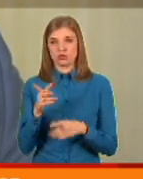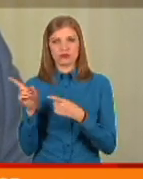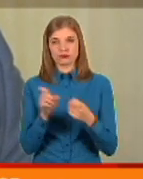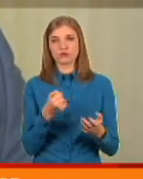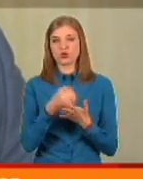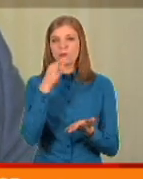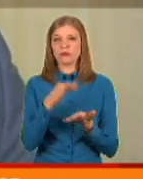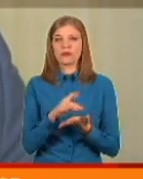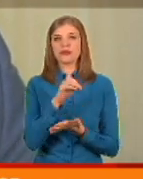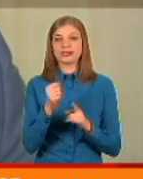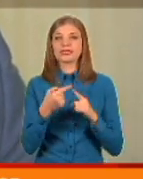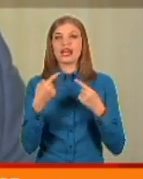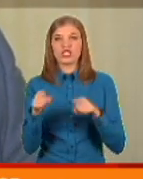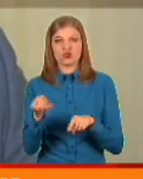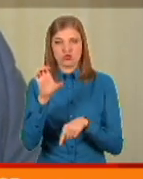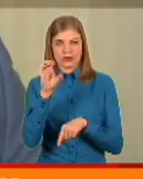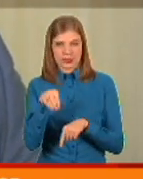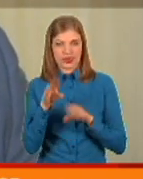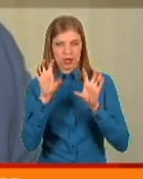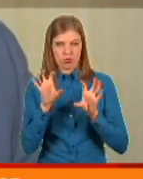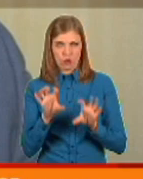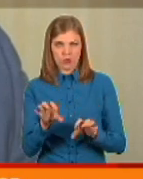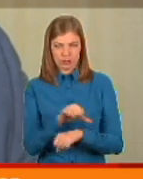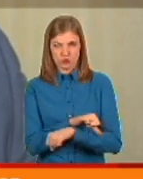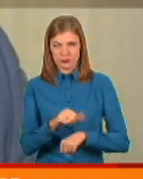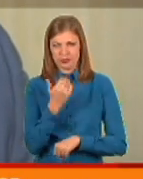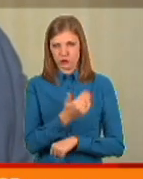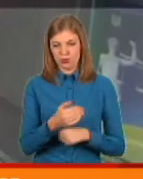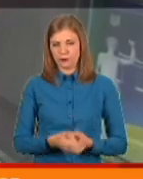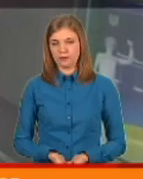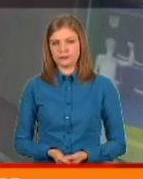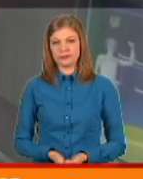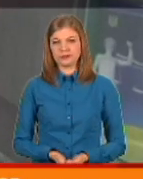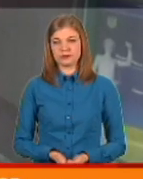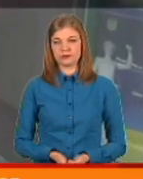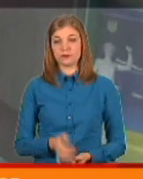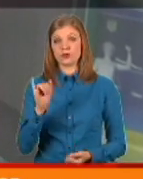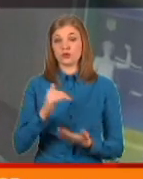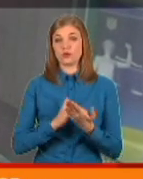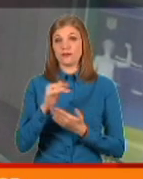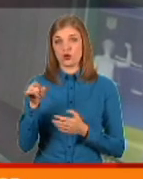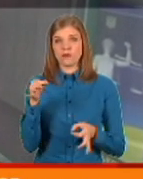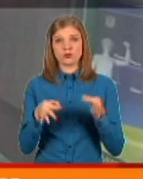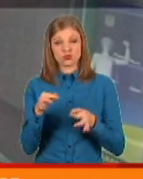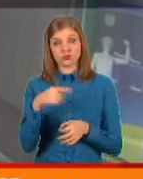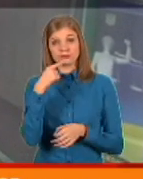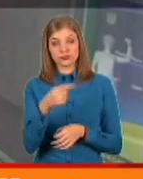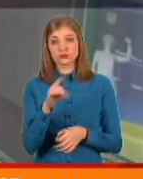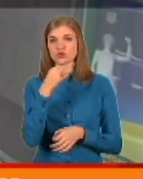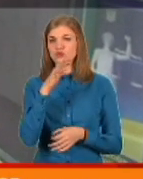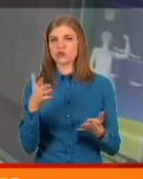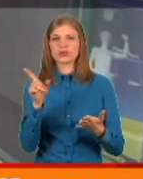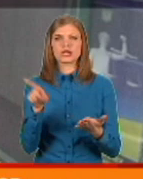до відповідальності за тільки іншою статтею кодексу, Митного кодексу України. У Верховному суді додають, про